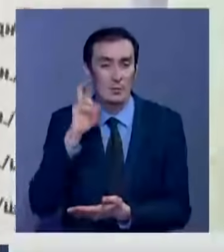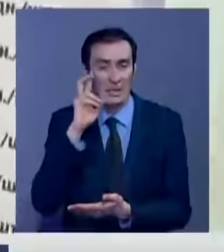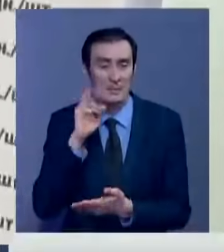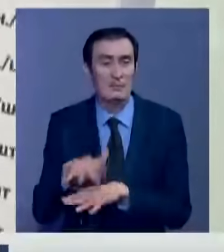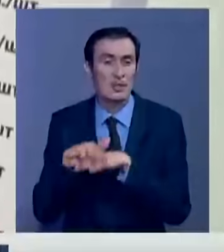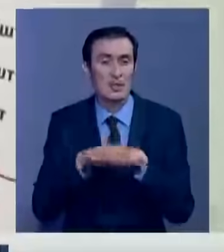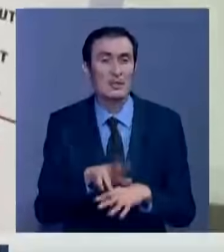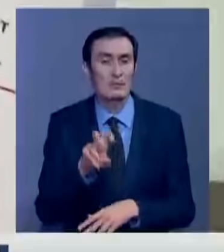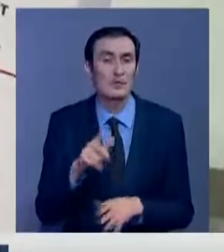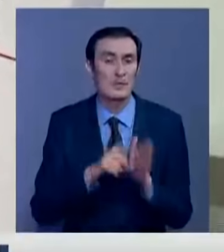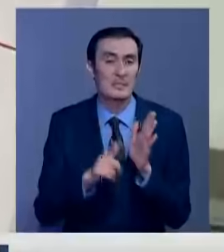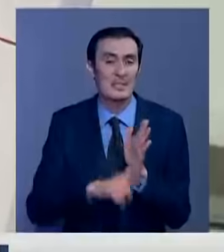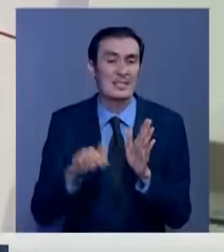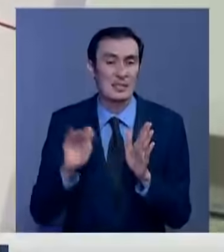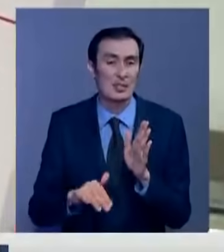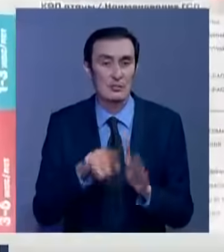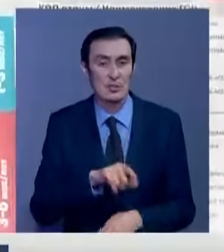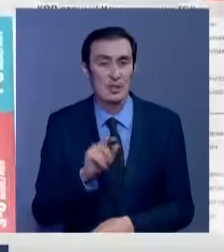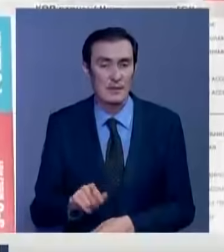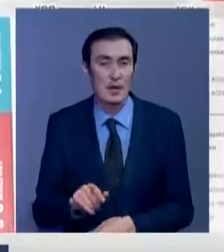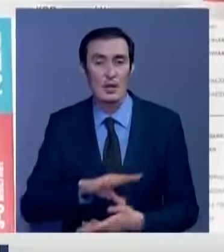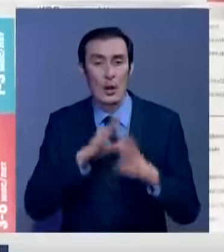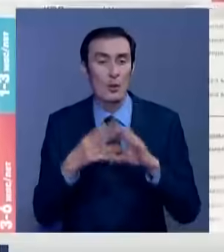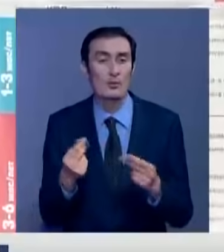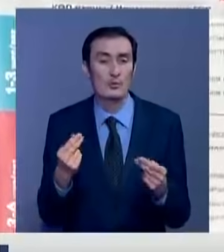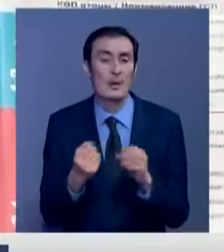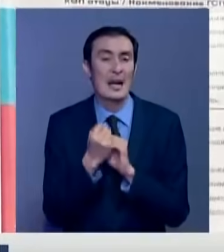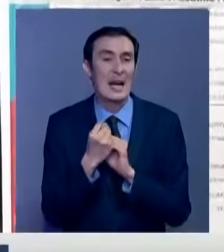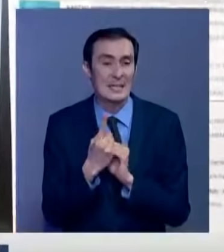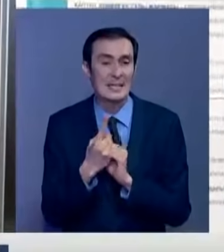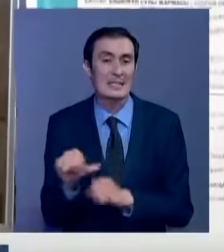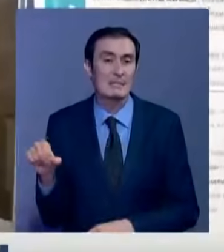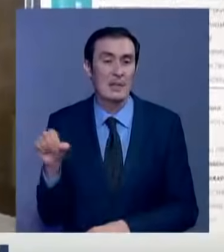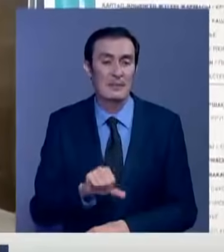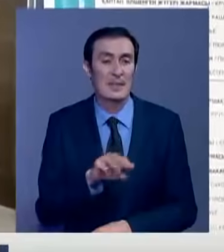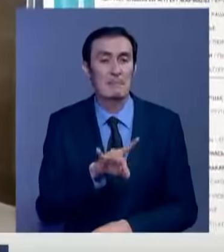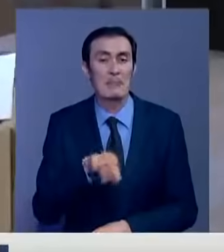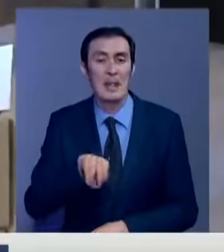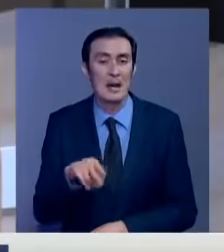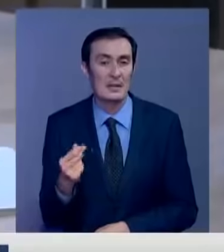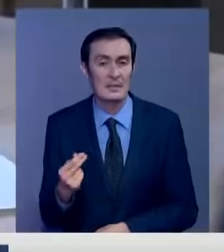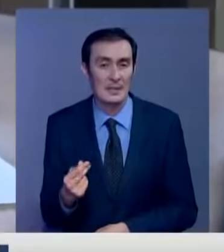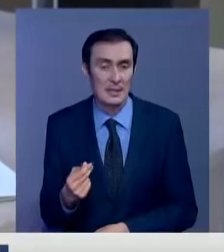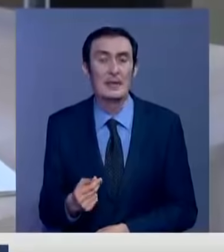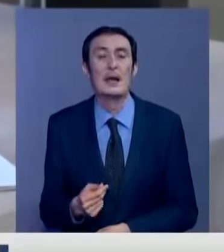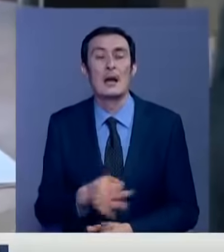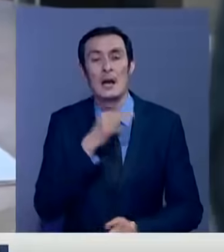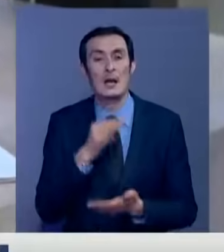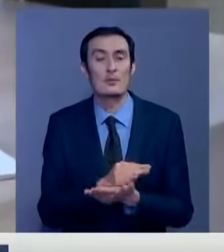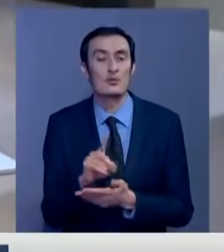государства перечислена 270 тысячам человек на общую сумму 11,5 миллиарда